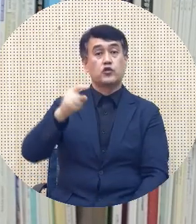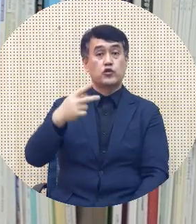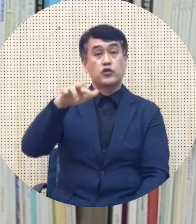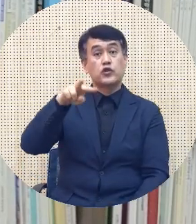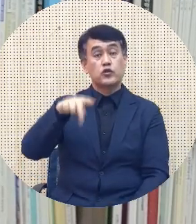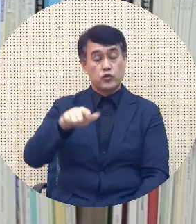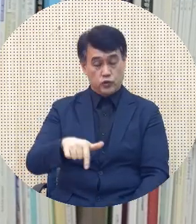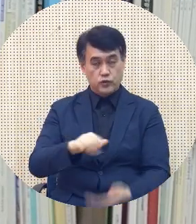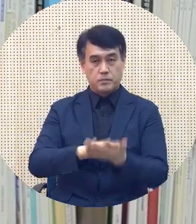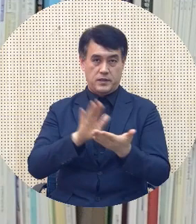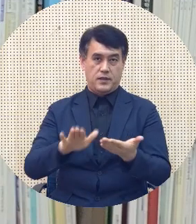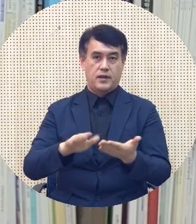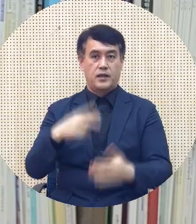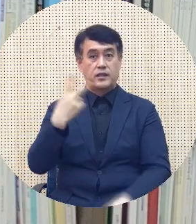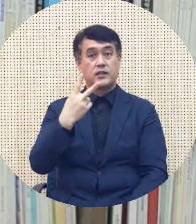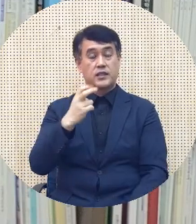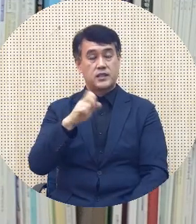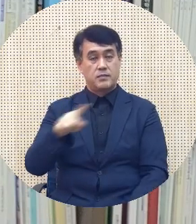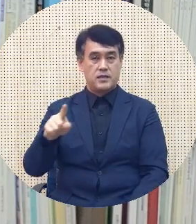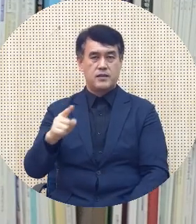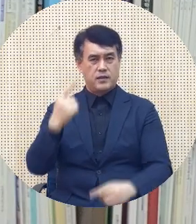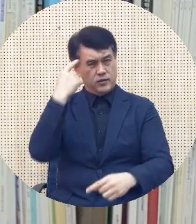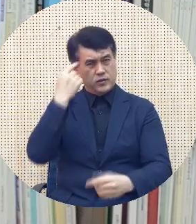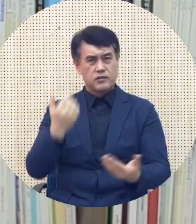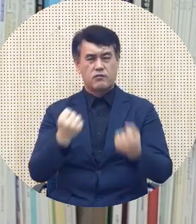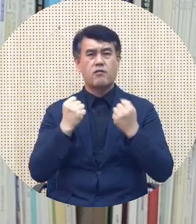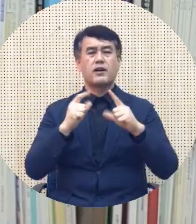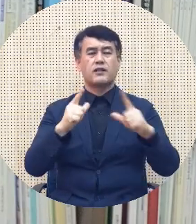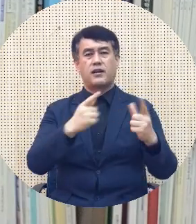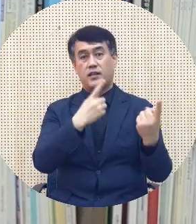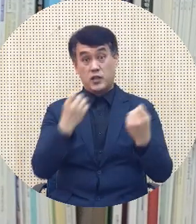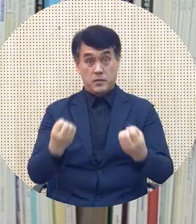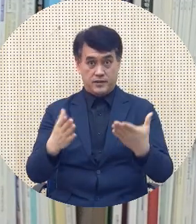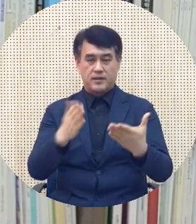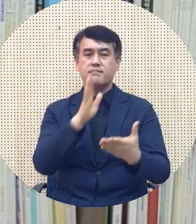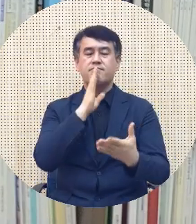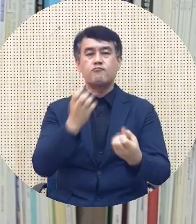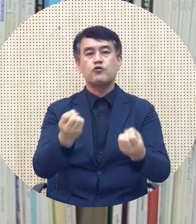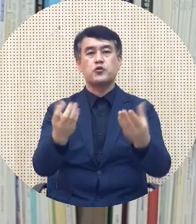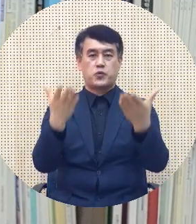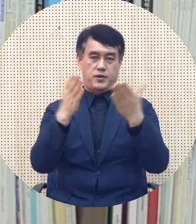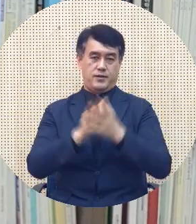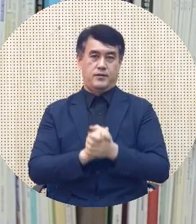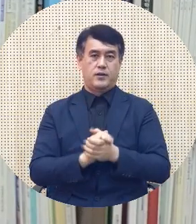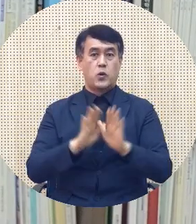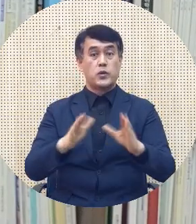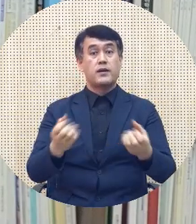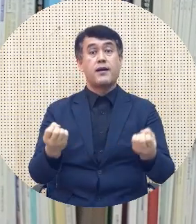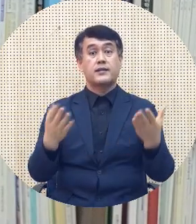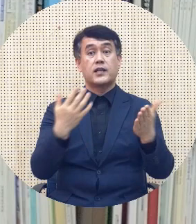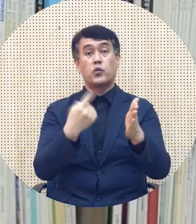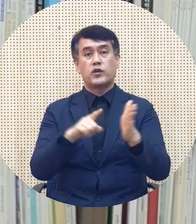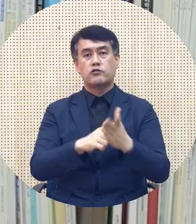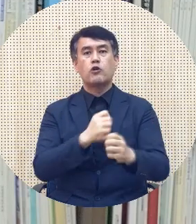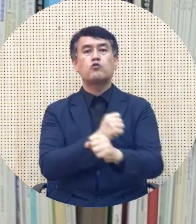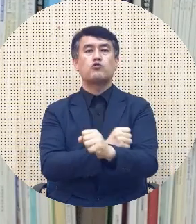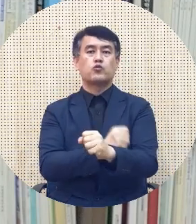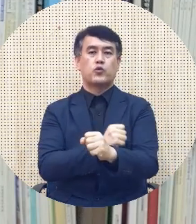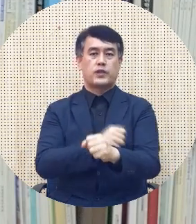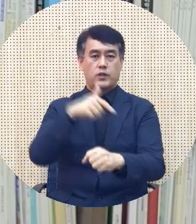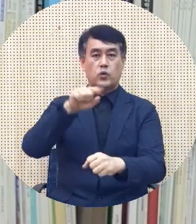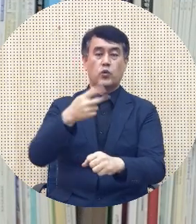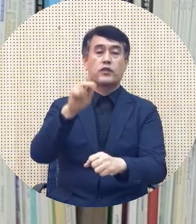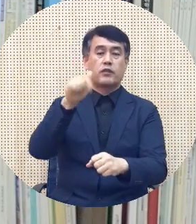오늘 2021년 정신건강의 날 기념행사를 진심으로 축하드립니다. 오늘 행사를 위해서 애써주신